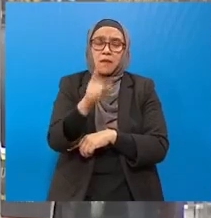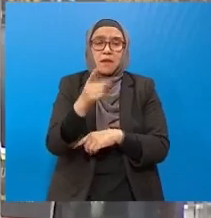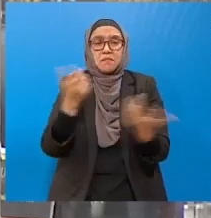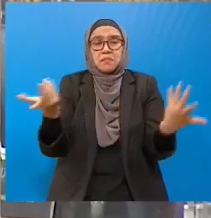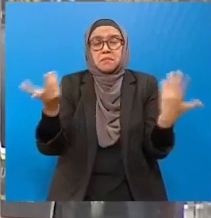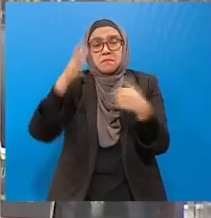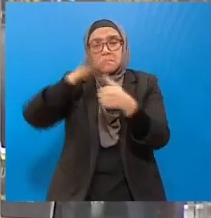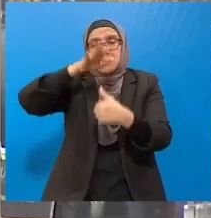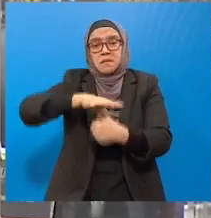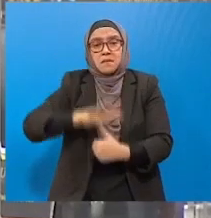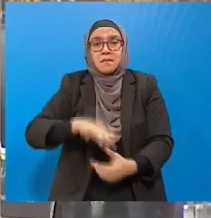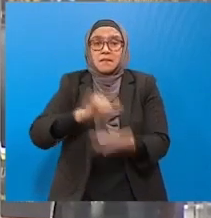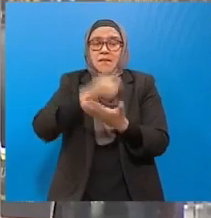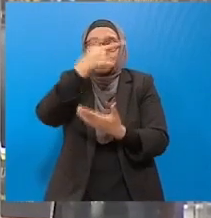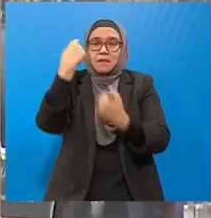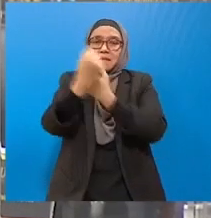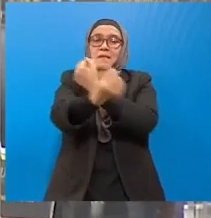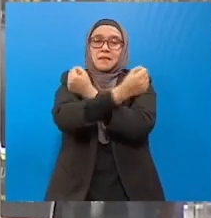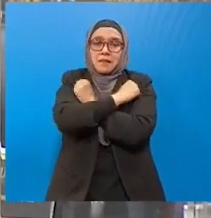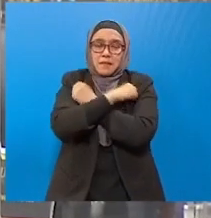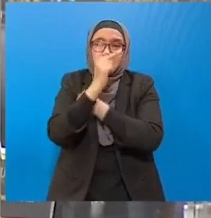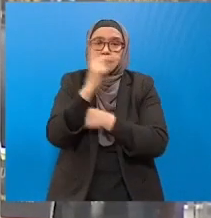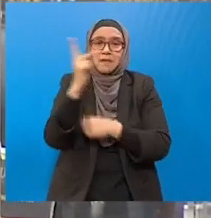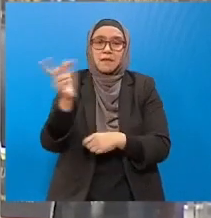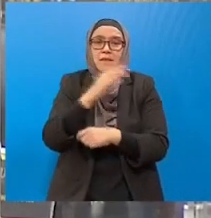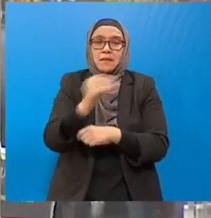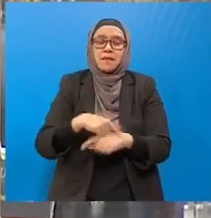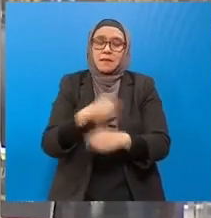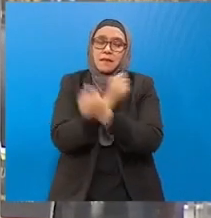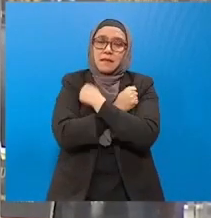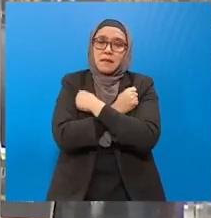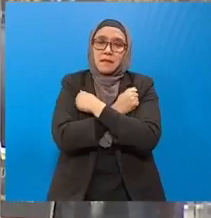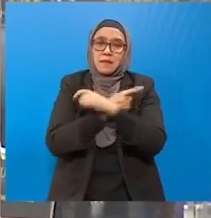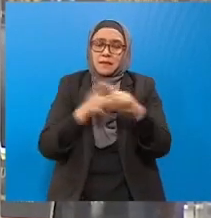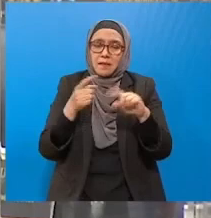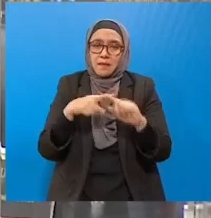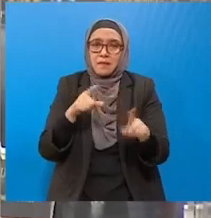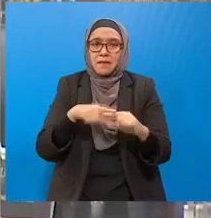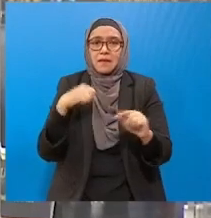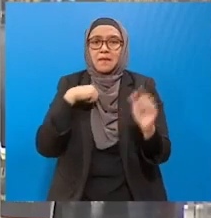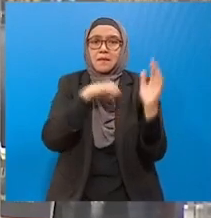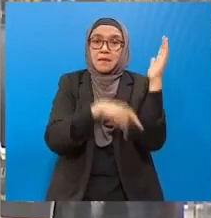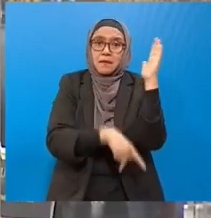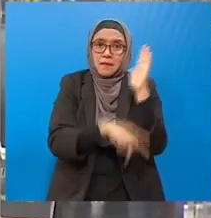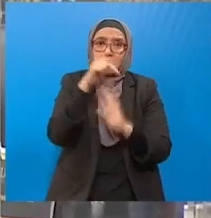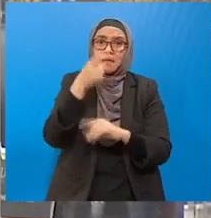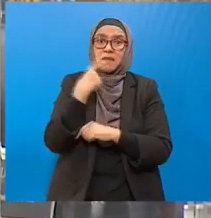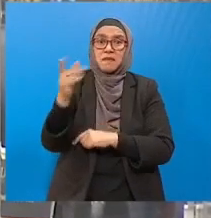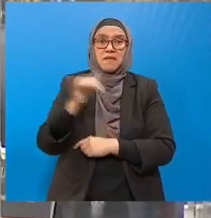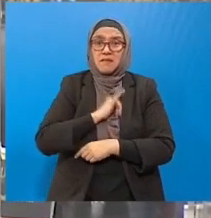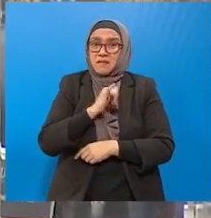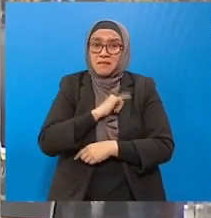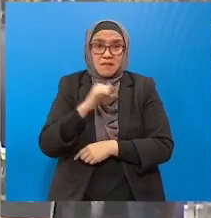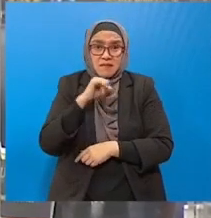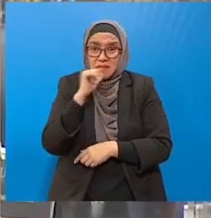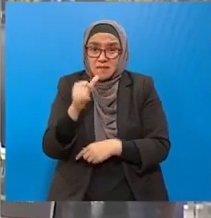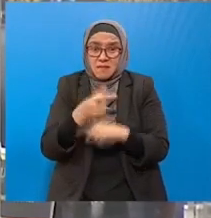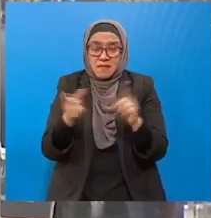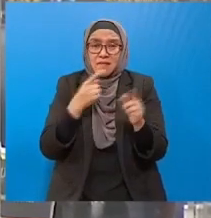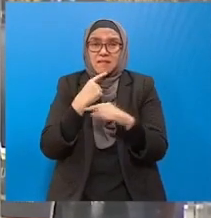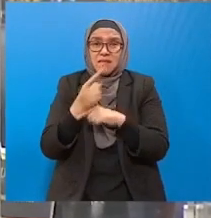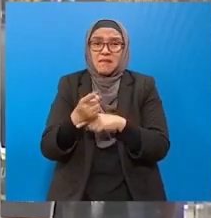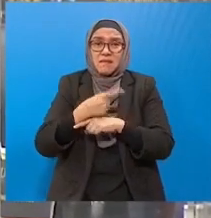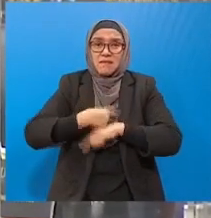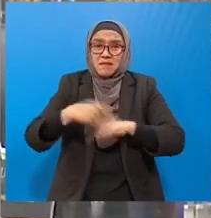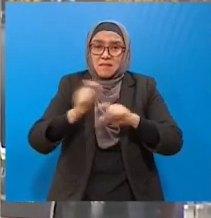dan tentunya kepada Ali paling banyak kata mereka Saya tidak cermat dalam mengemukakan soalan untuk pengetahuan pihak Kementerian Jalan